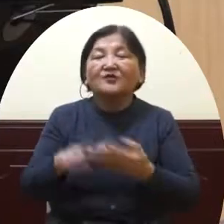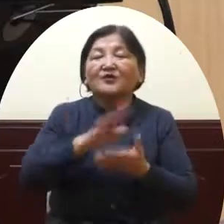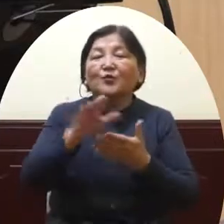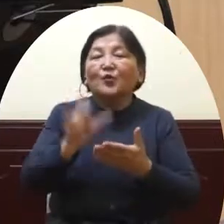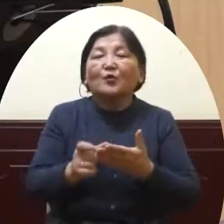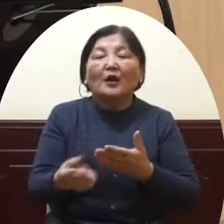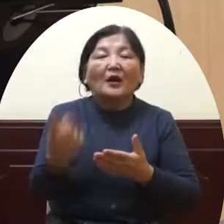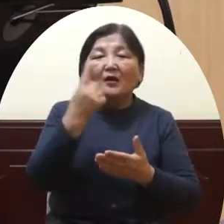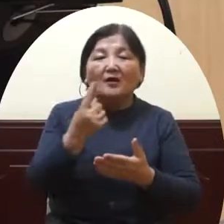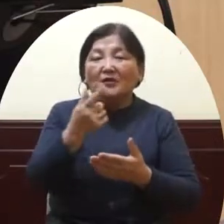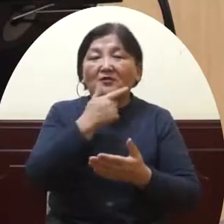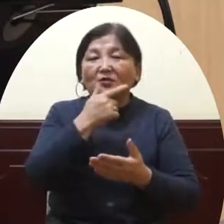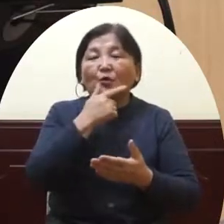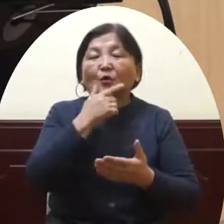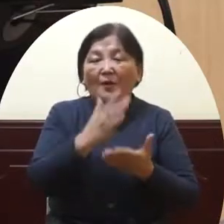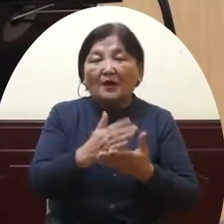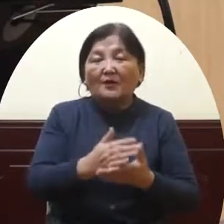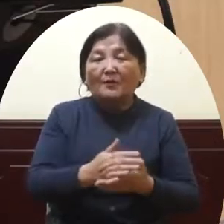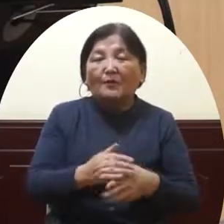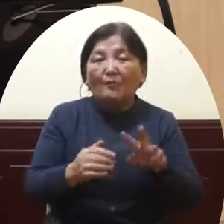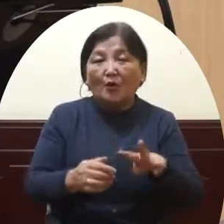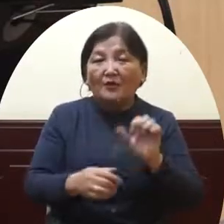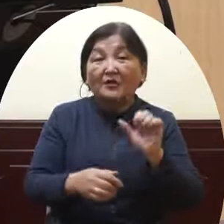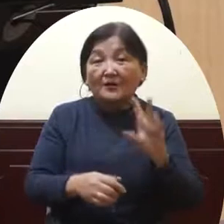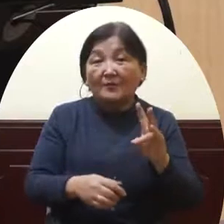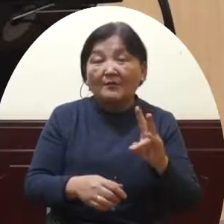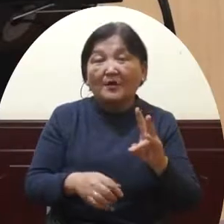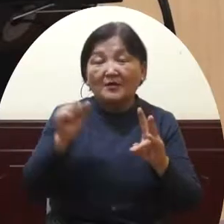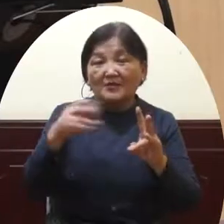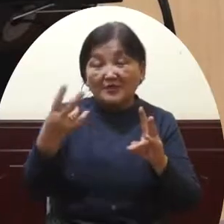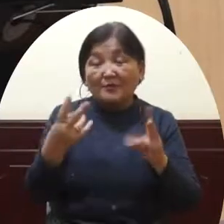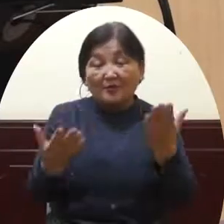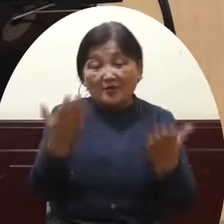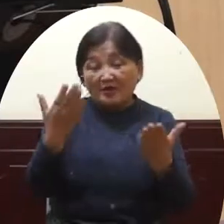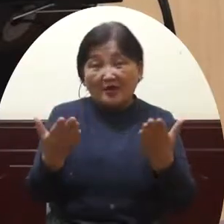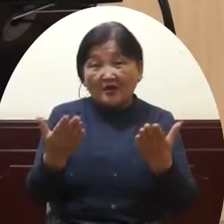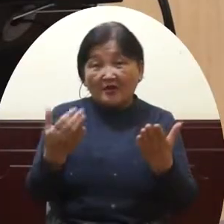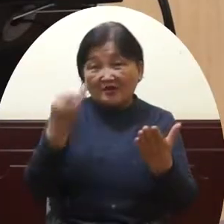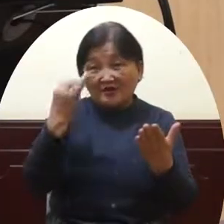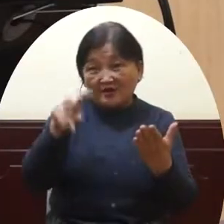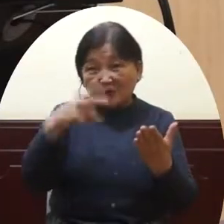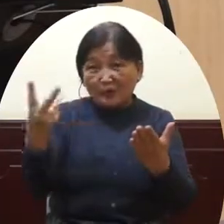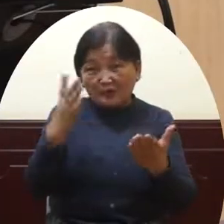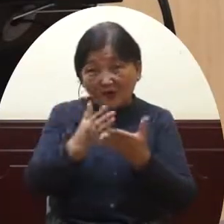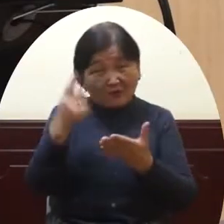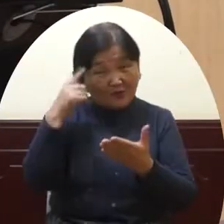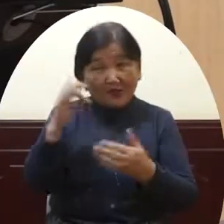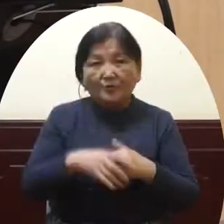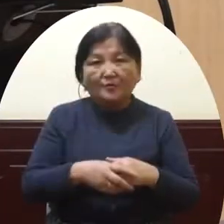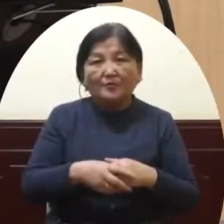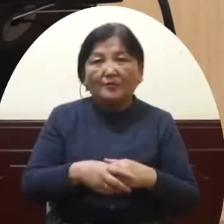байх. Ардчилсан нам, ардын нам хоёр хин нь олон холох вэ гэдэг бол харин би хэлж мэдэхгүй. Энэ хоёр нам нөлөө